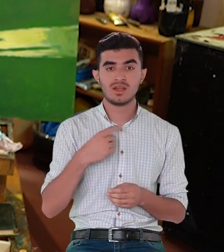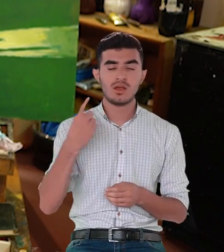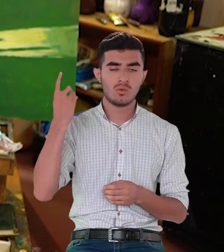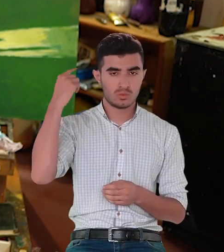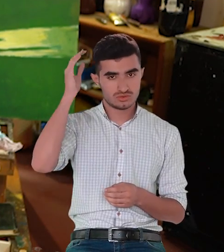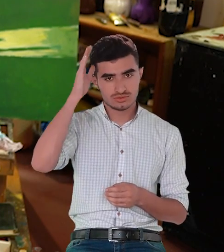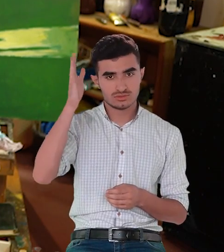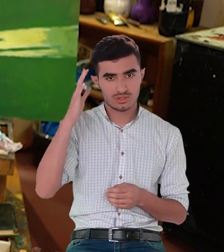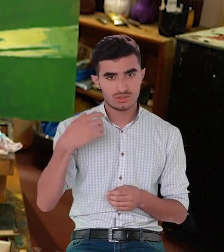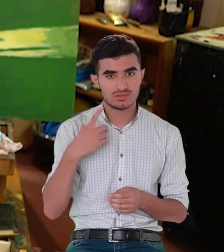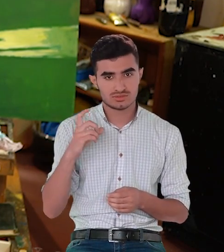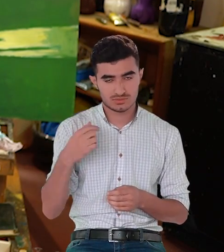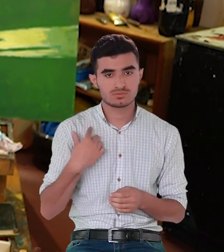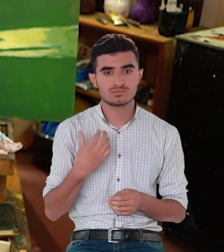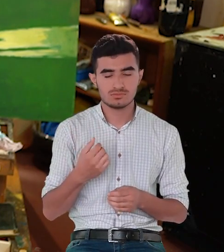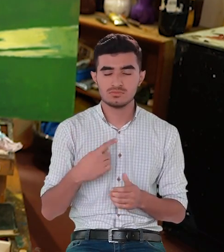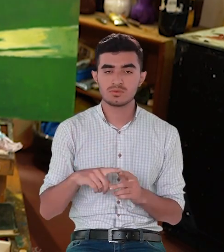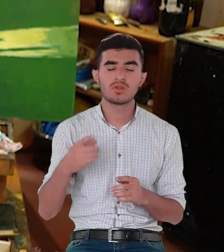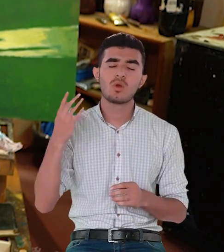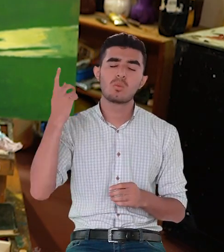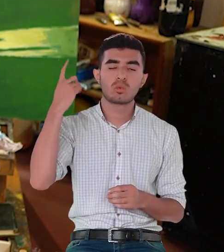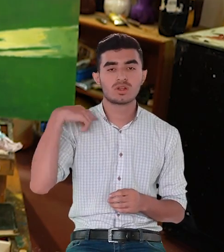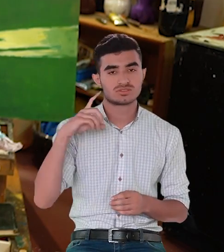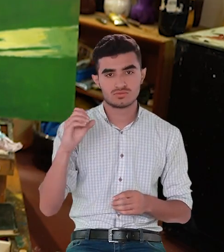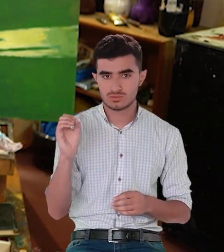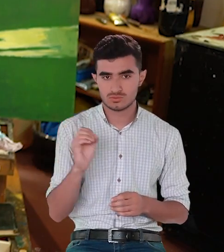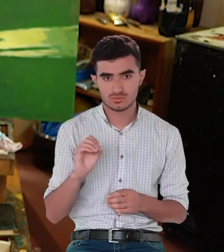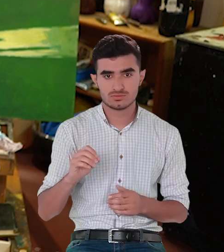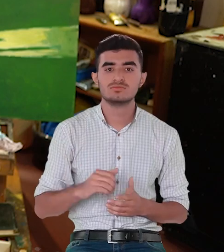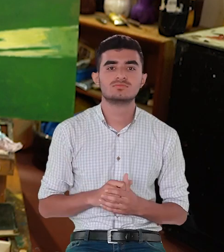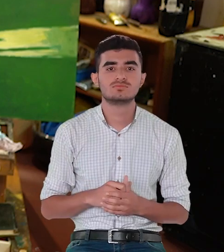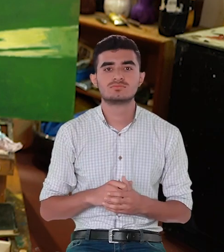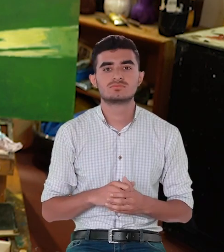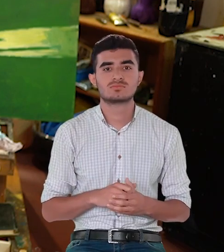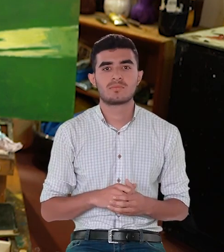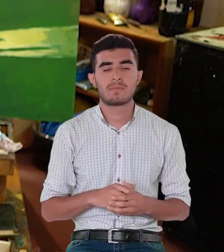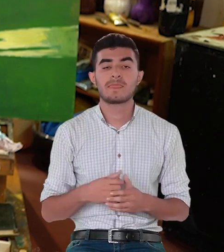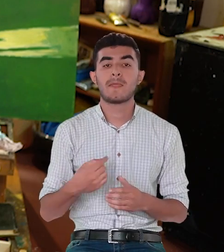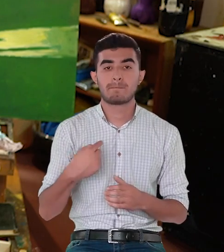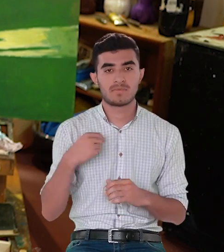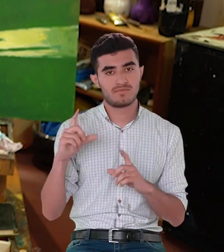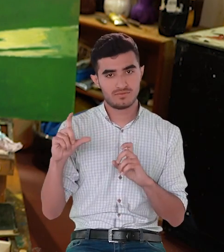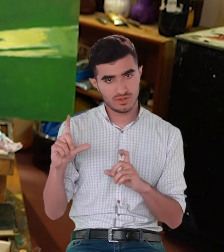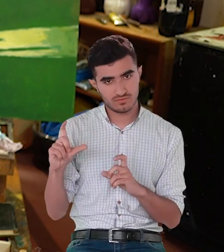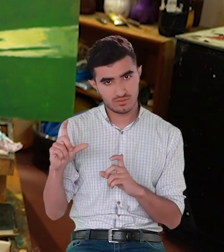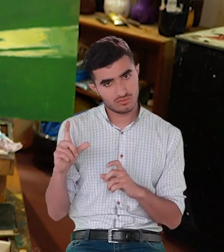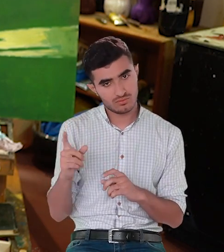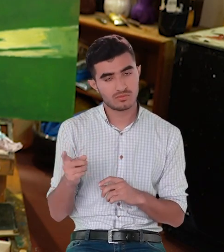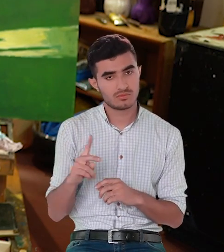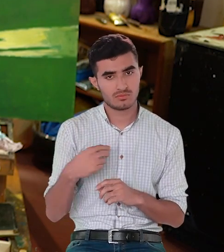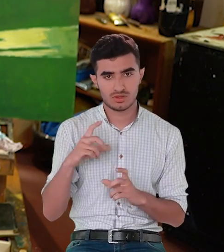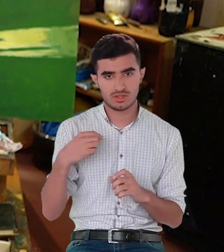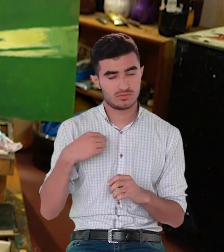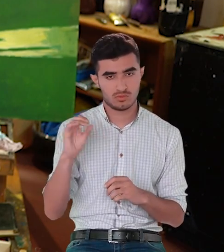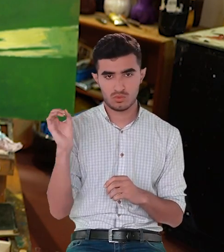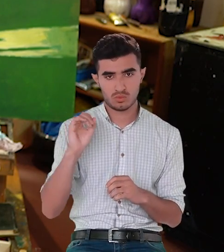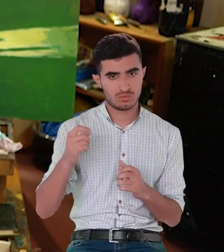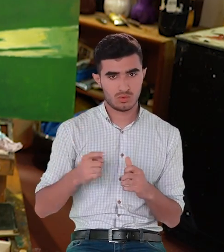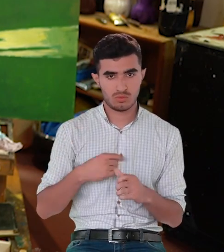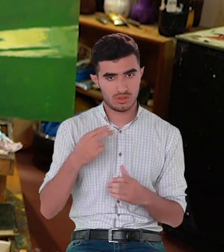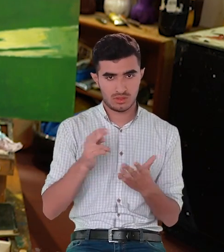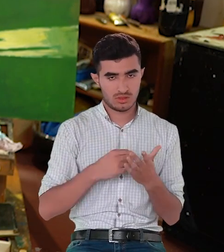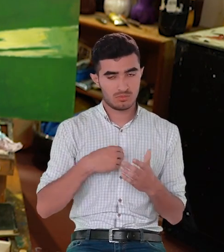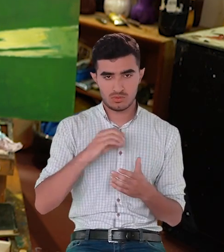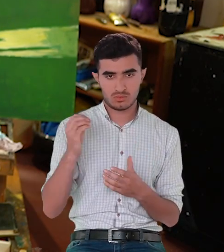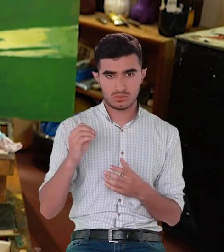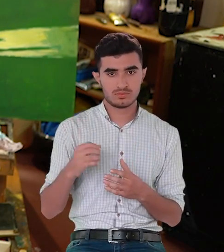کہ جی یہ نمائش لگا رہے ہیں. میں نے کہا مجھے پتہ ہے، تو آپ اپنی تصویر کو دیں. میں نے کہا میرے پاس کوئی تصویر نہیں. یہ میرے